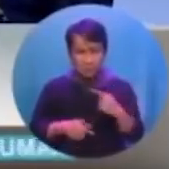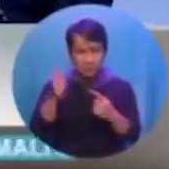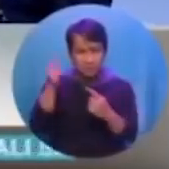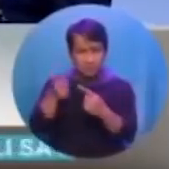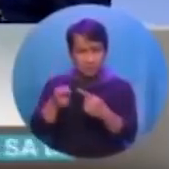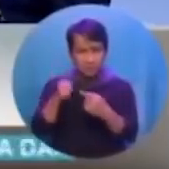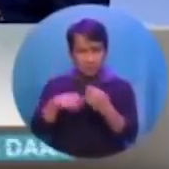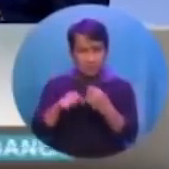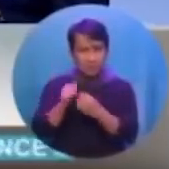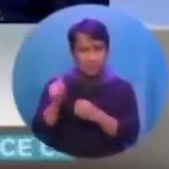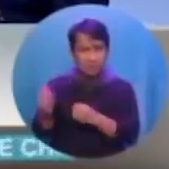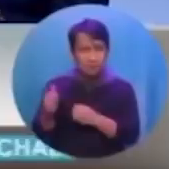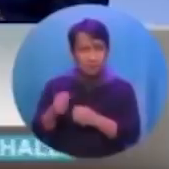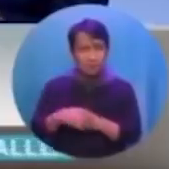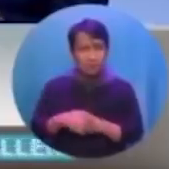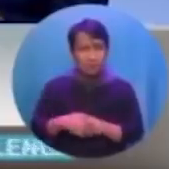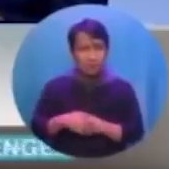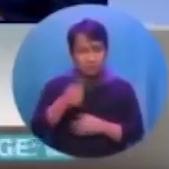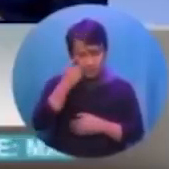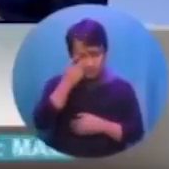niya dyan, sir, sa statement niya ay